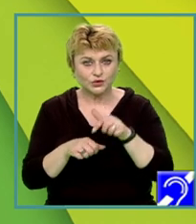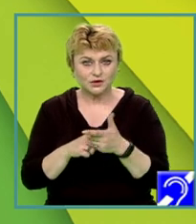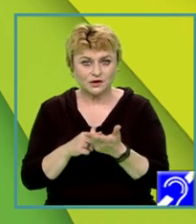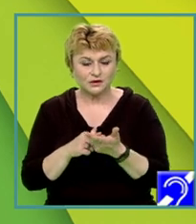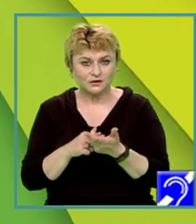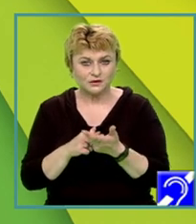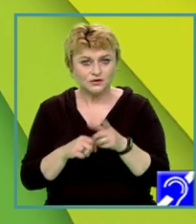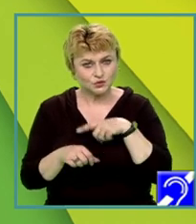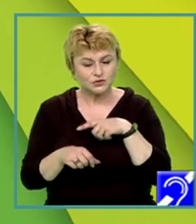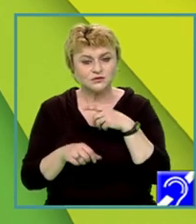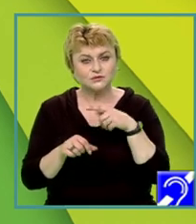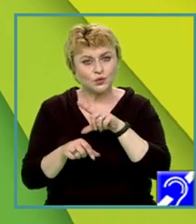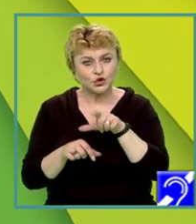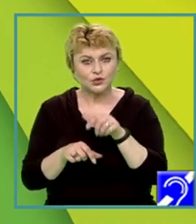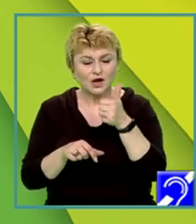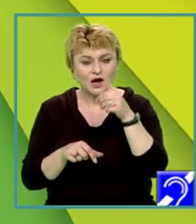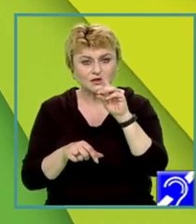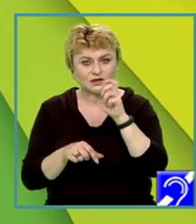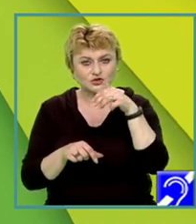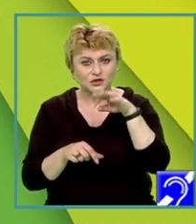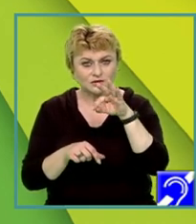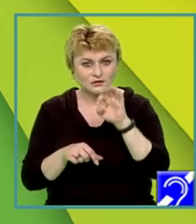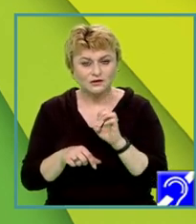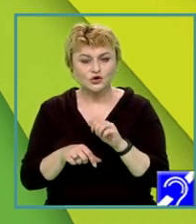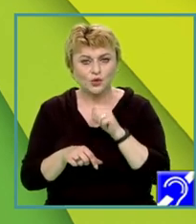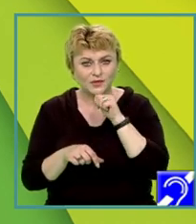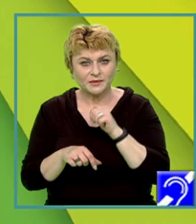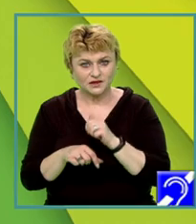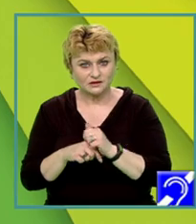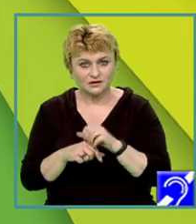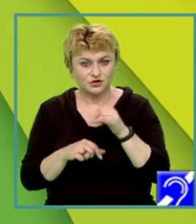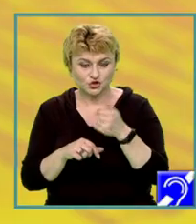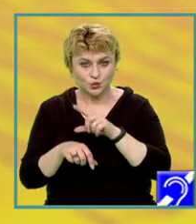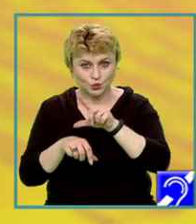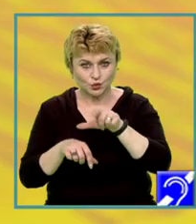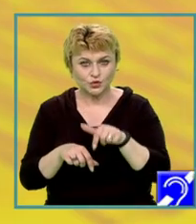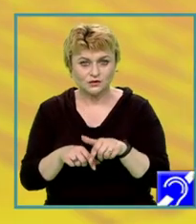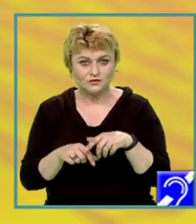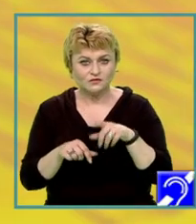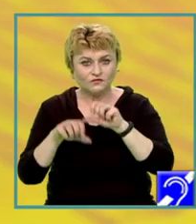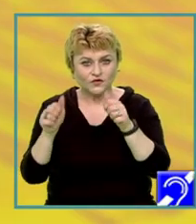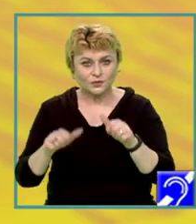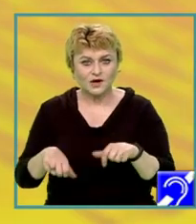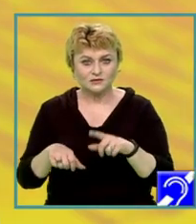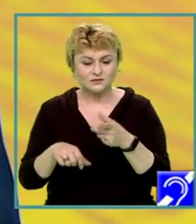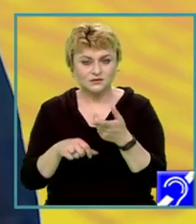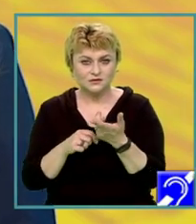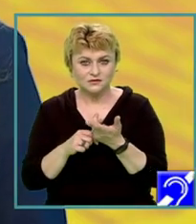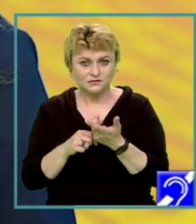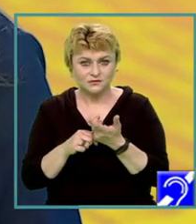adiacente complementare și atunci unghiul format de bisectoarele a este